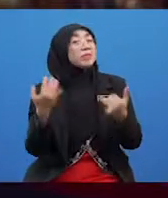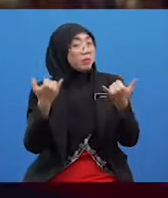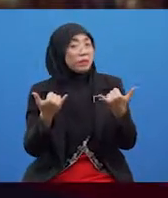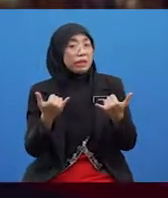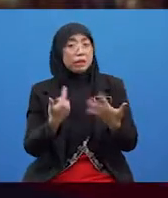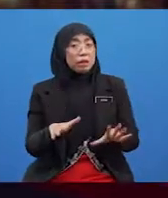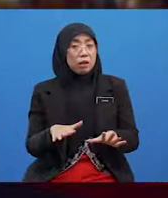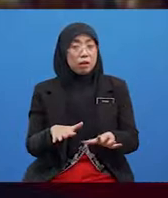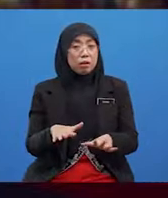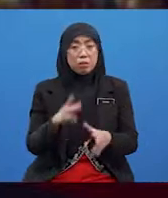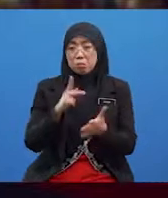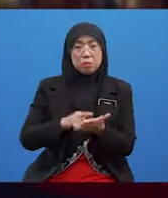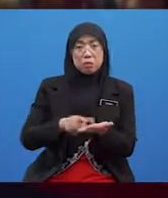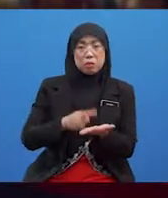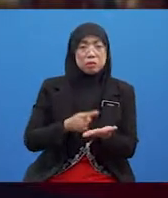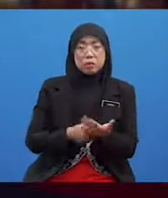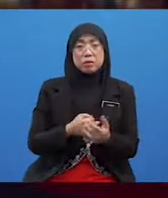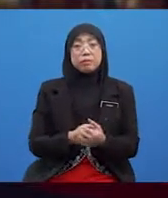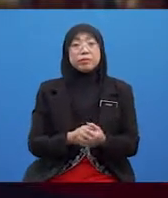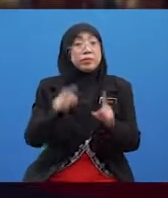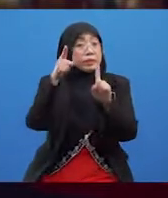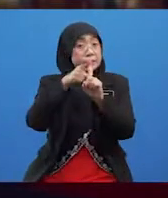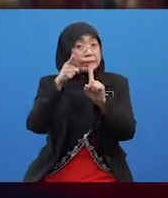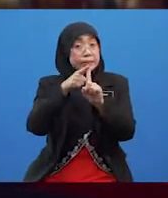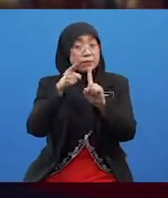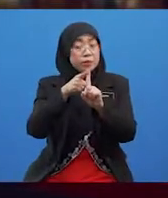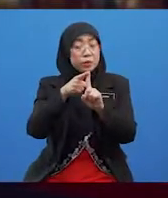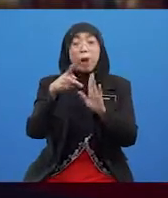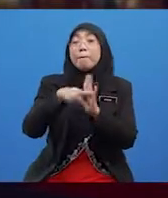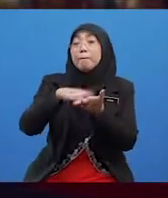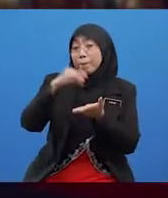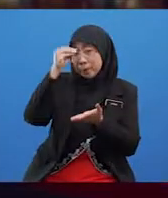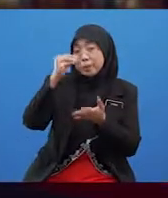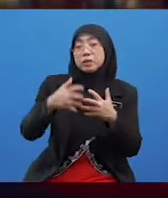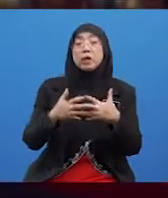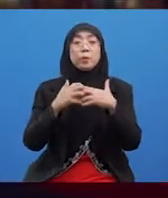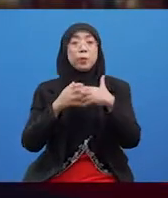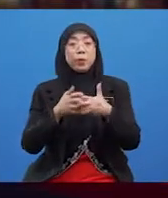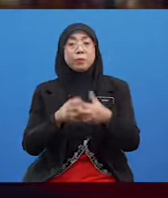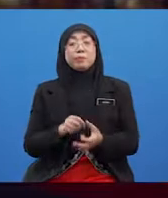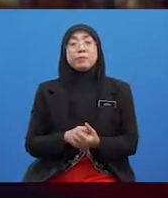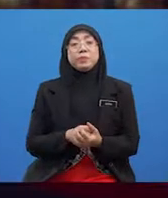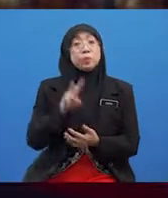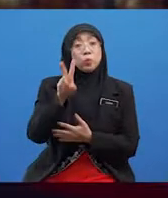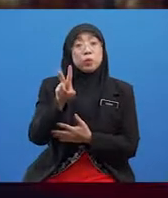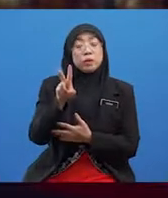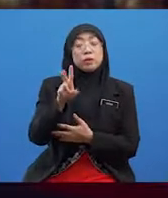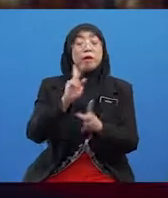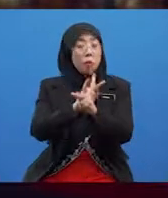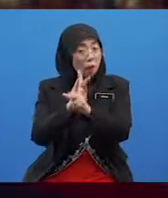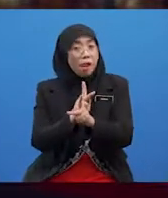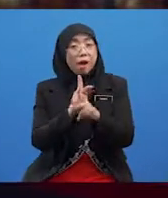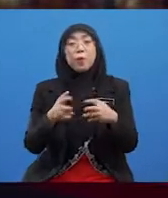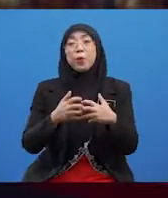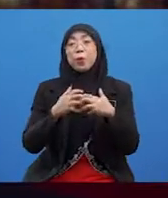motor, iaitu 1. Pembelajaran motor, 2. Kawalan motor dan